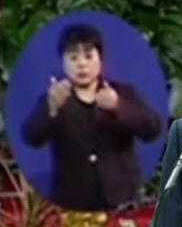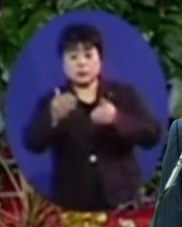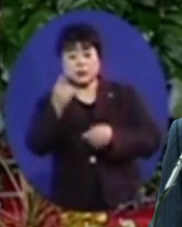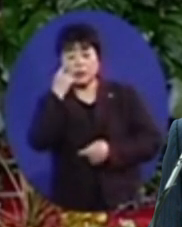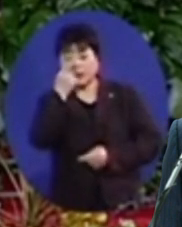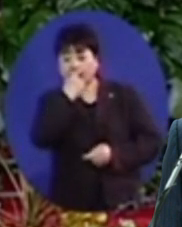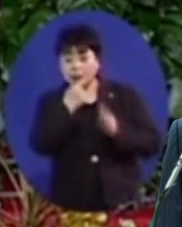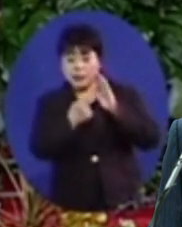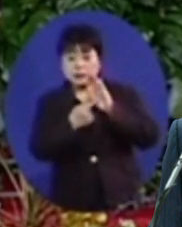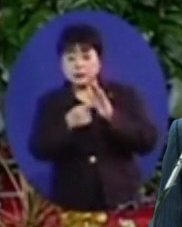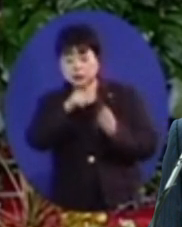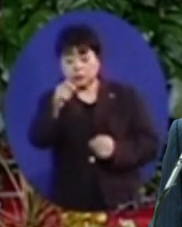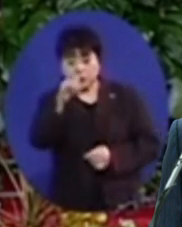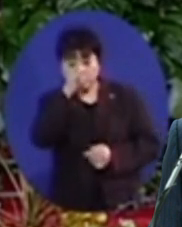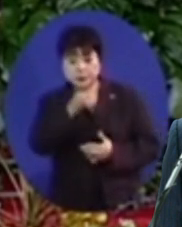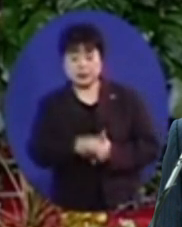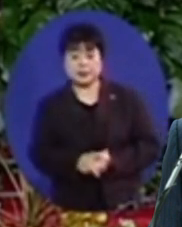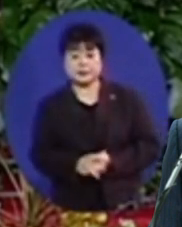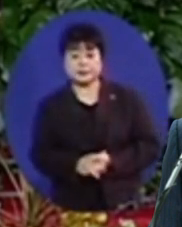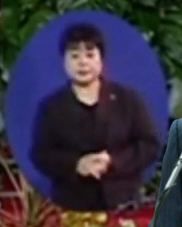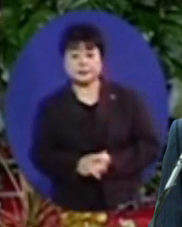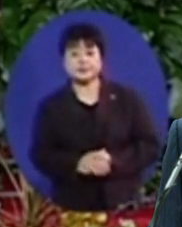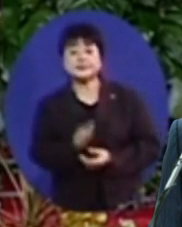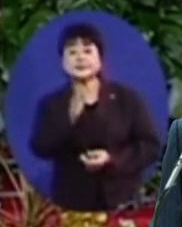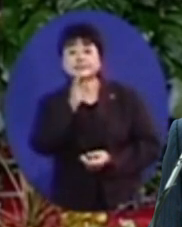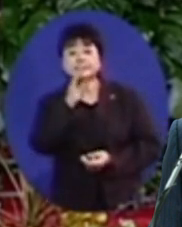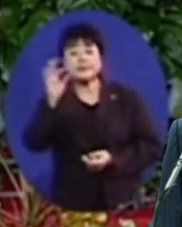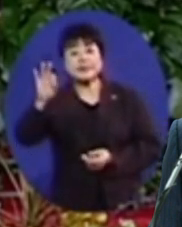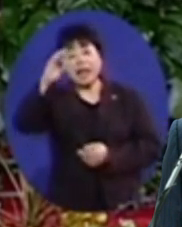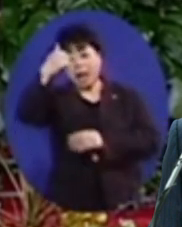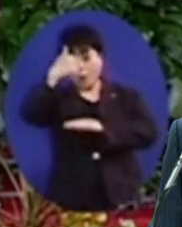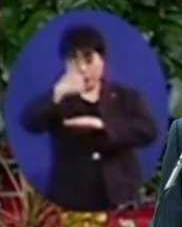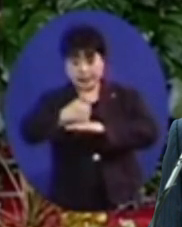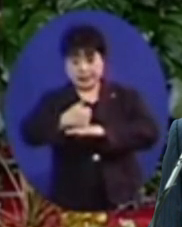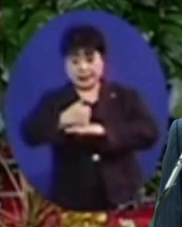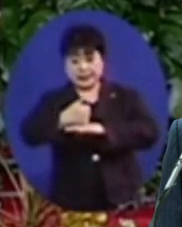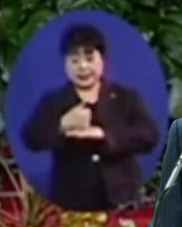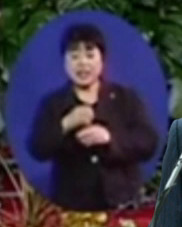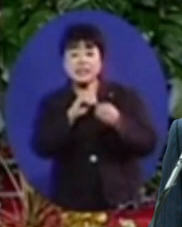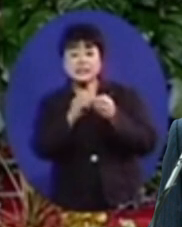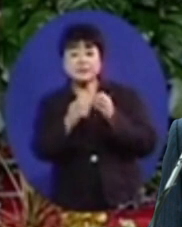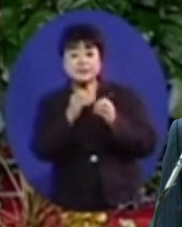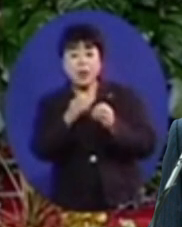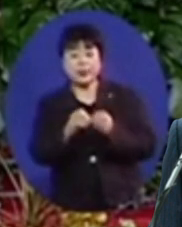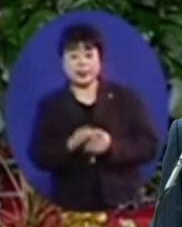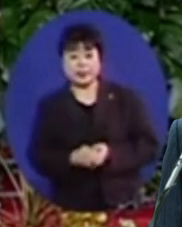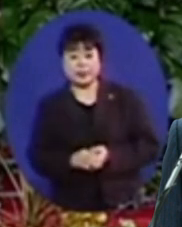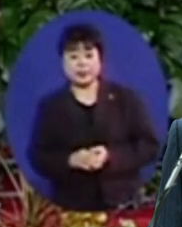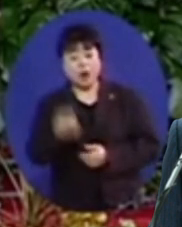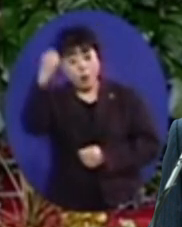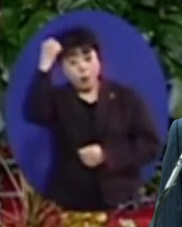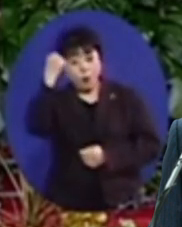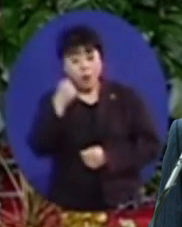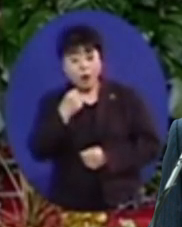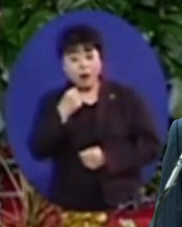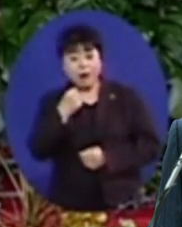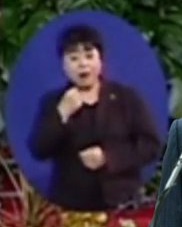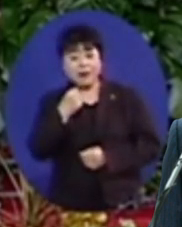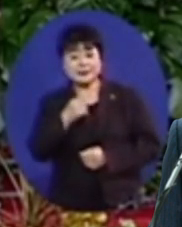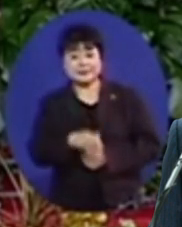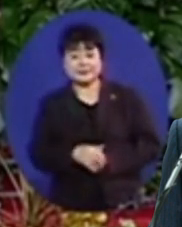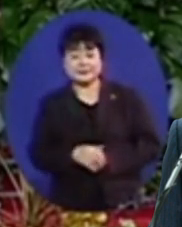간증이 기록되어 있습니다. 저는 늘 이 다윗의 시편을 외웁니다.